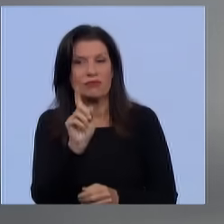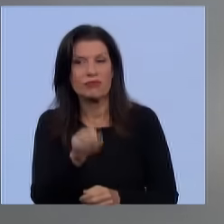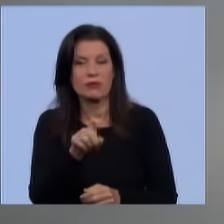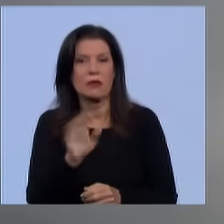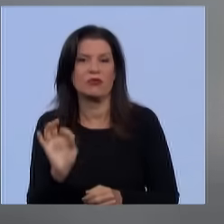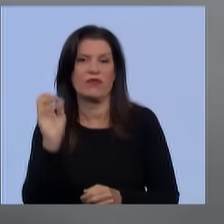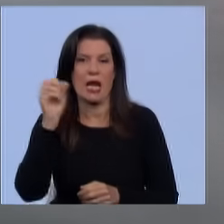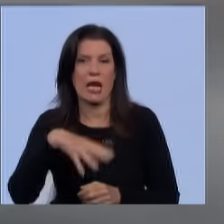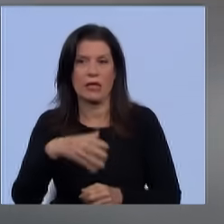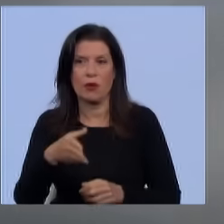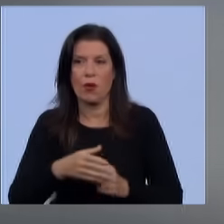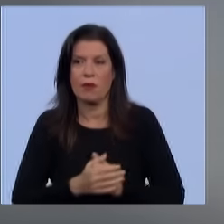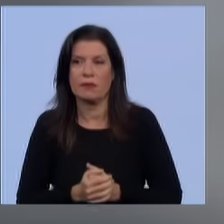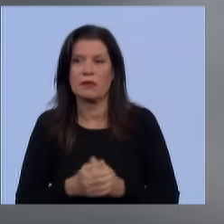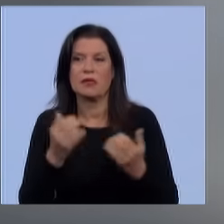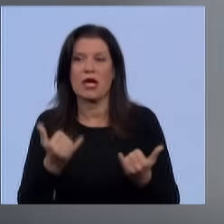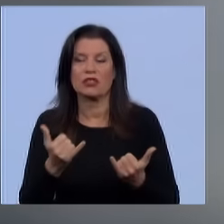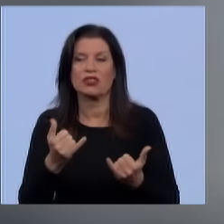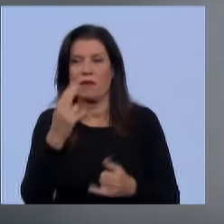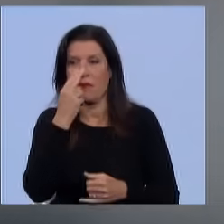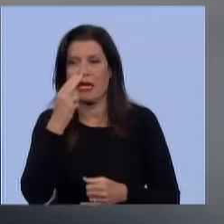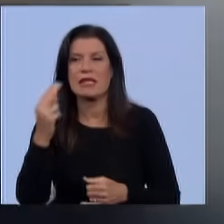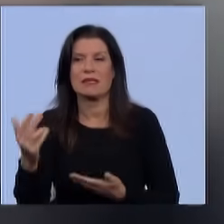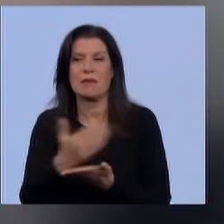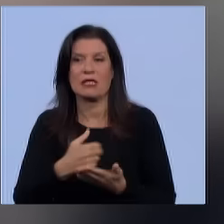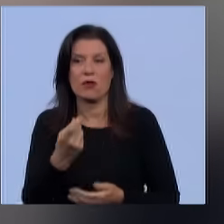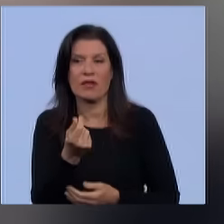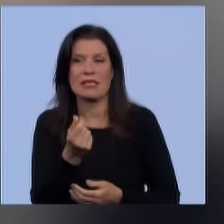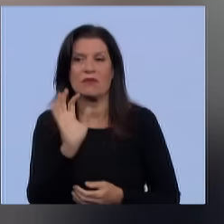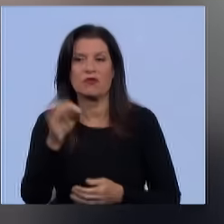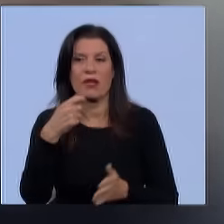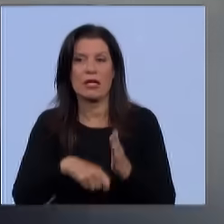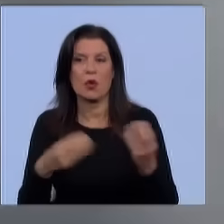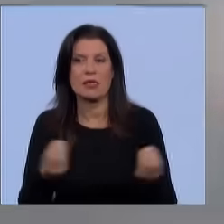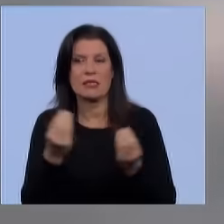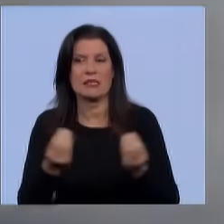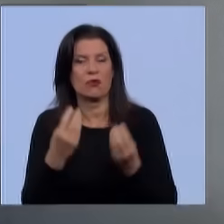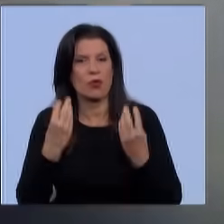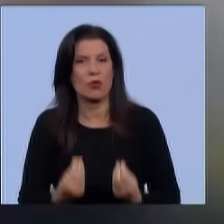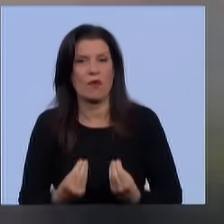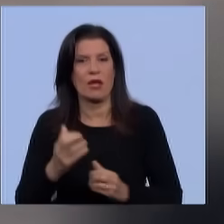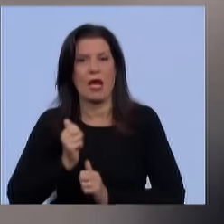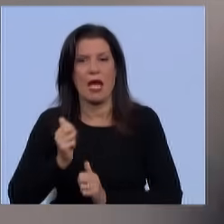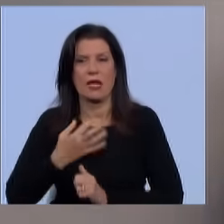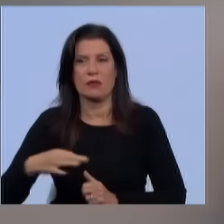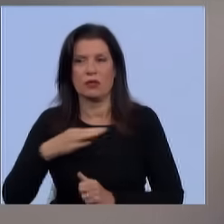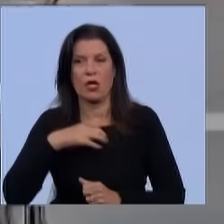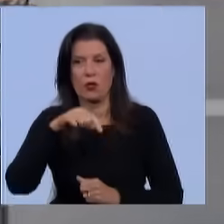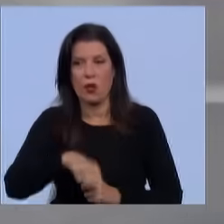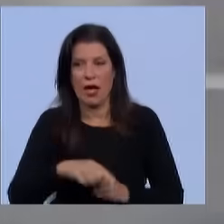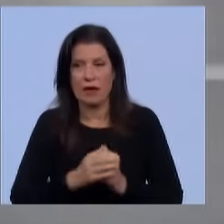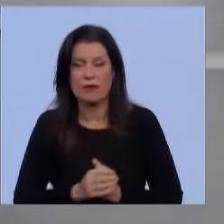raise money to get more of these for our unit so we can get all our soldiers the proper gear so they can be as comfortable as possible throughout the